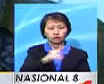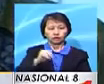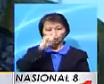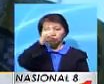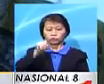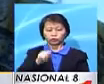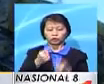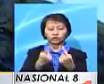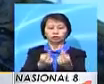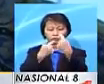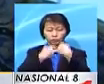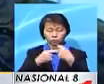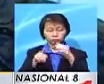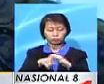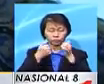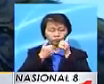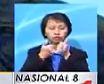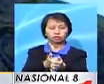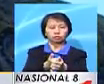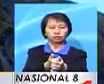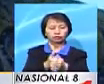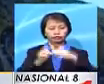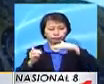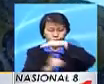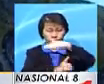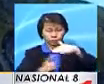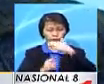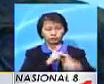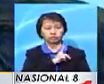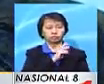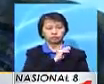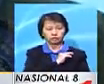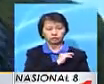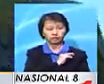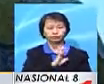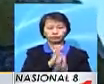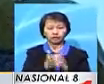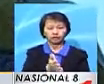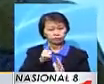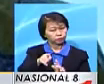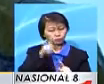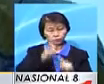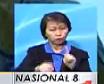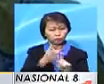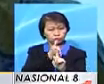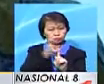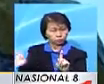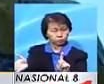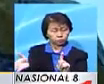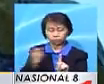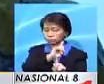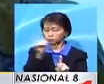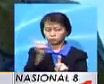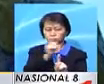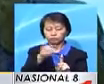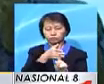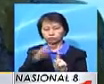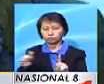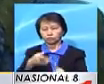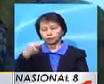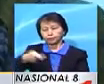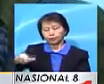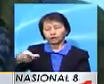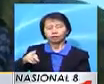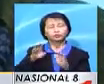dan jawapan mesti berlandaskan kepada dasar kementerian tersebut. Jadi dia tak boleh lari kepada pada perkara